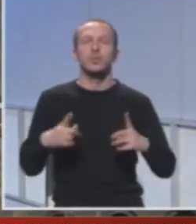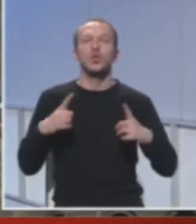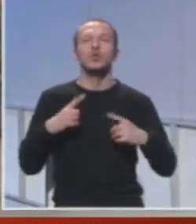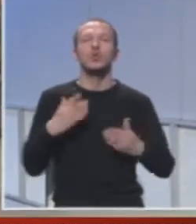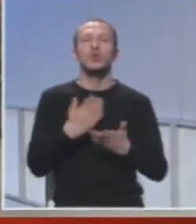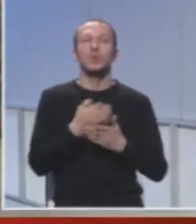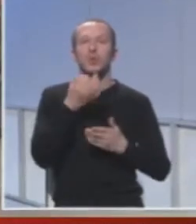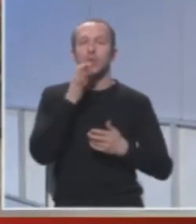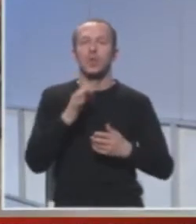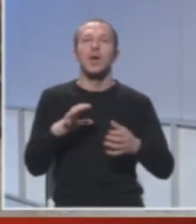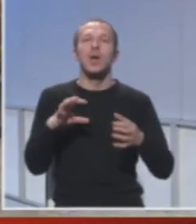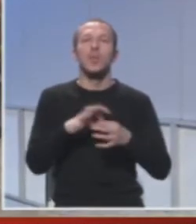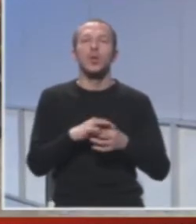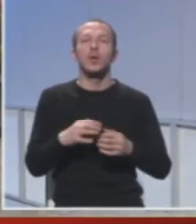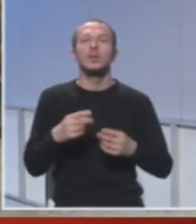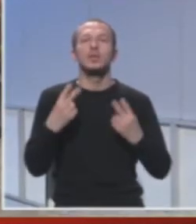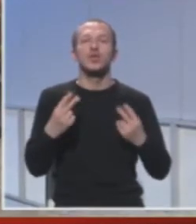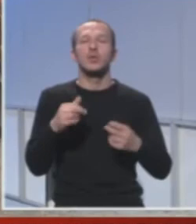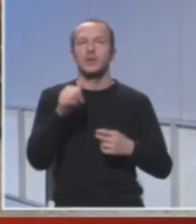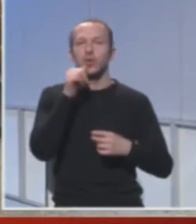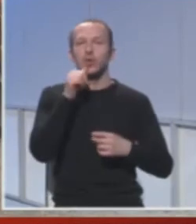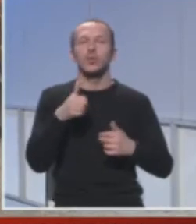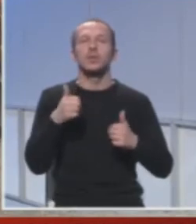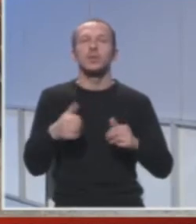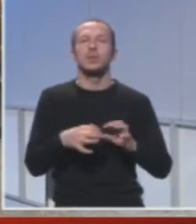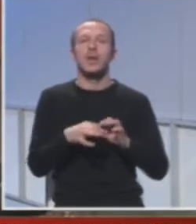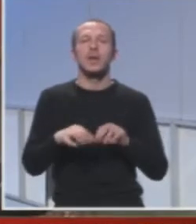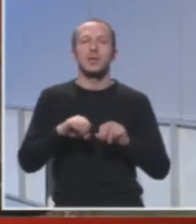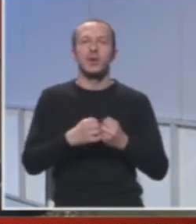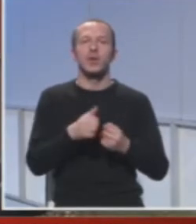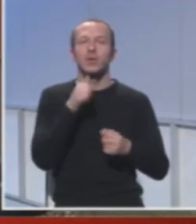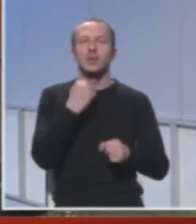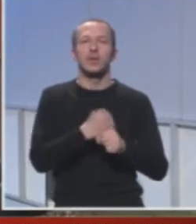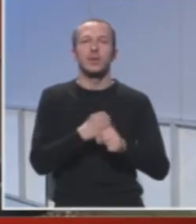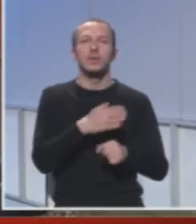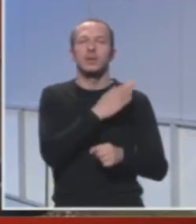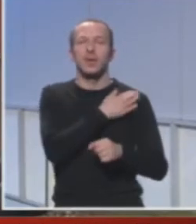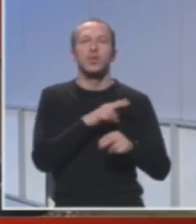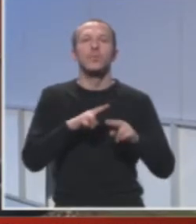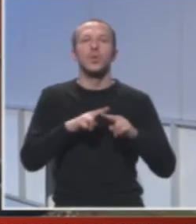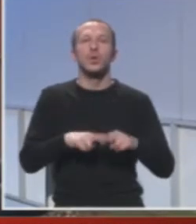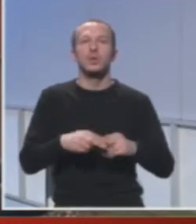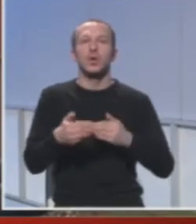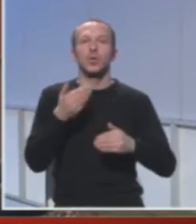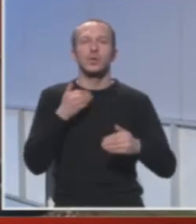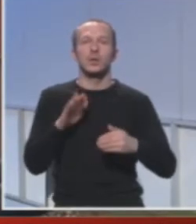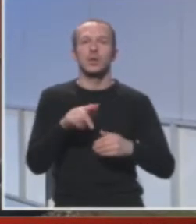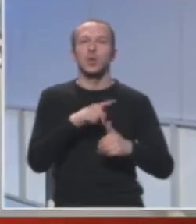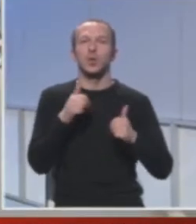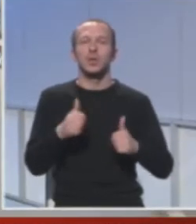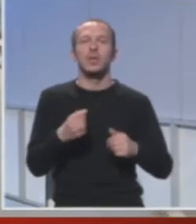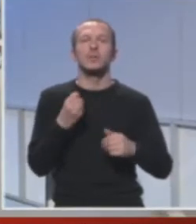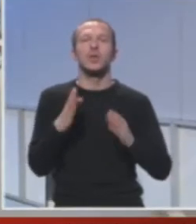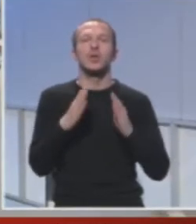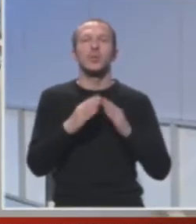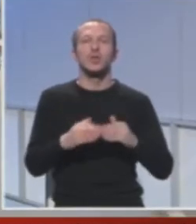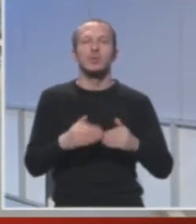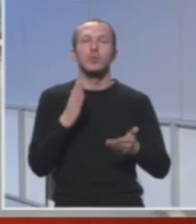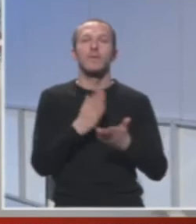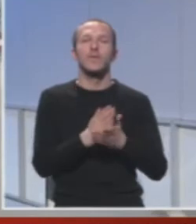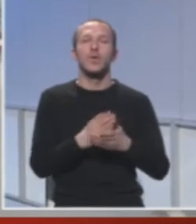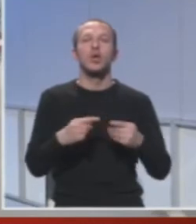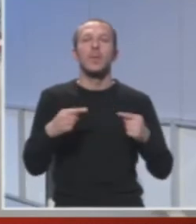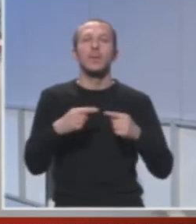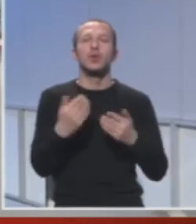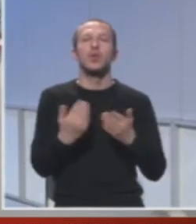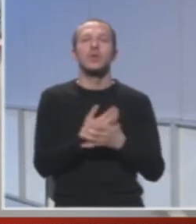da će biti bolje. Projekat je od značaja i za vodovod. Stalni kvarovi i intervencije na terenu ostaju iza njih. Do danas brojna domaćinstva su već